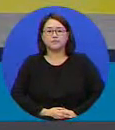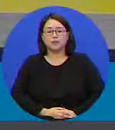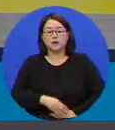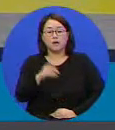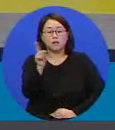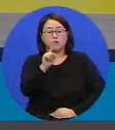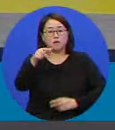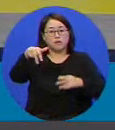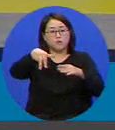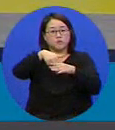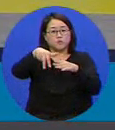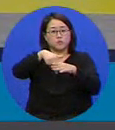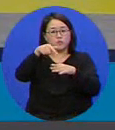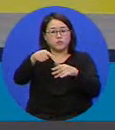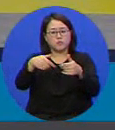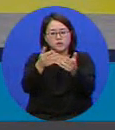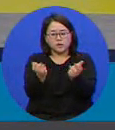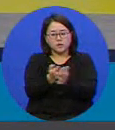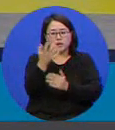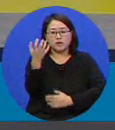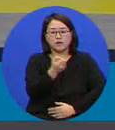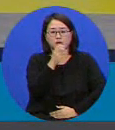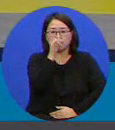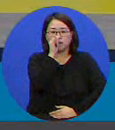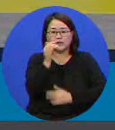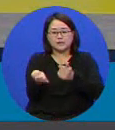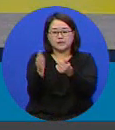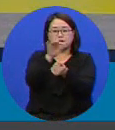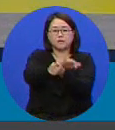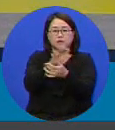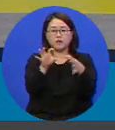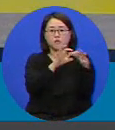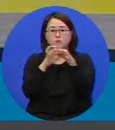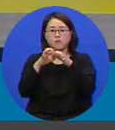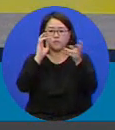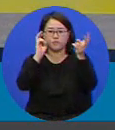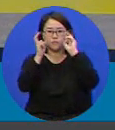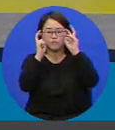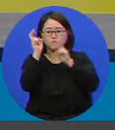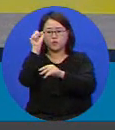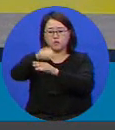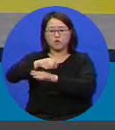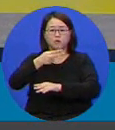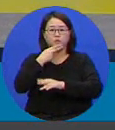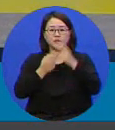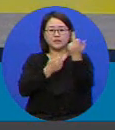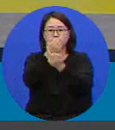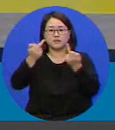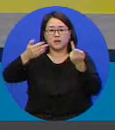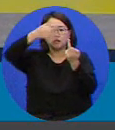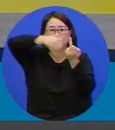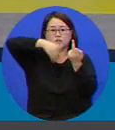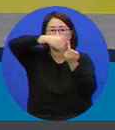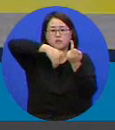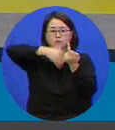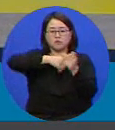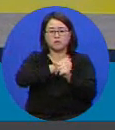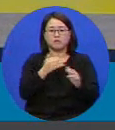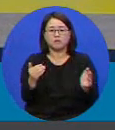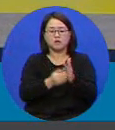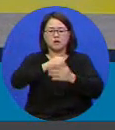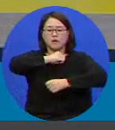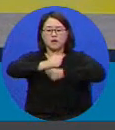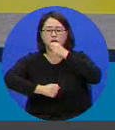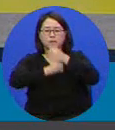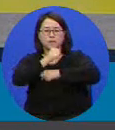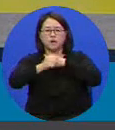한 종교단체가 소유한 장묘 업체가 허가받지 않고 산을 깎아냈습니다. 업체가 제멋대로 환경을 훼손하고